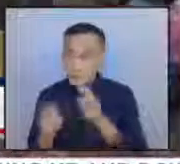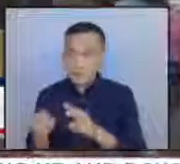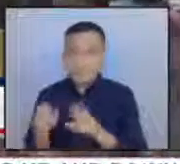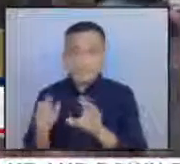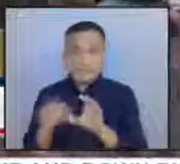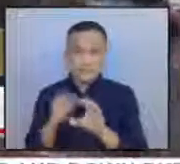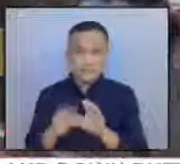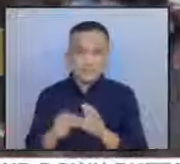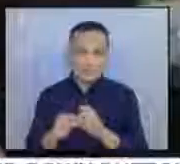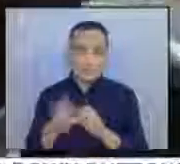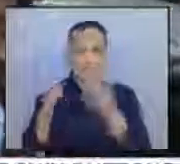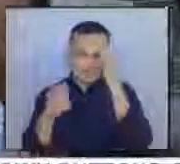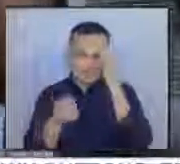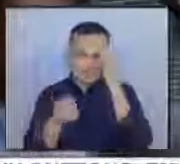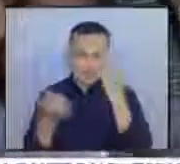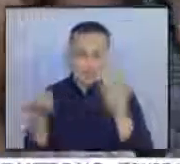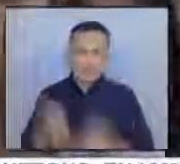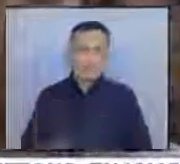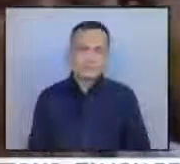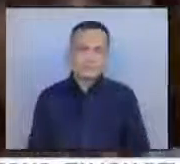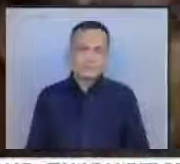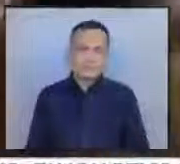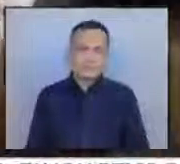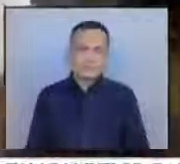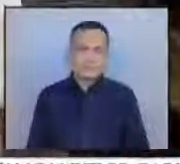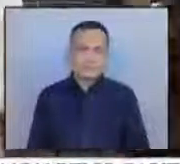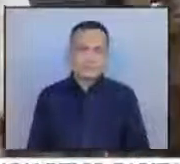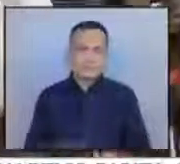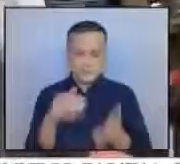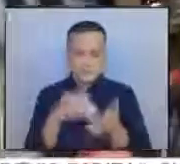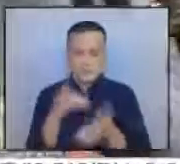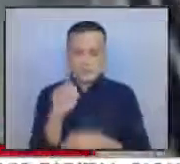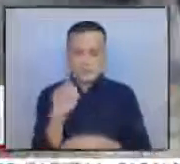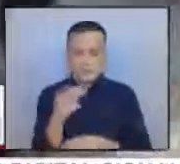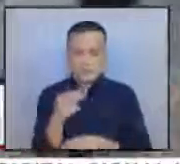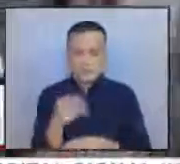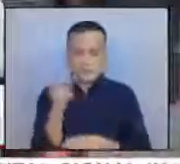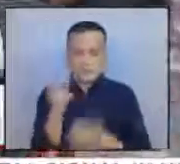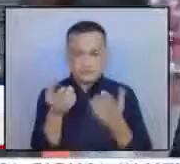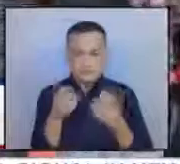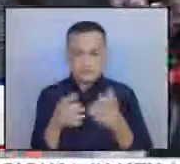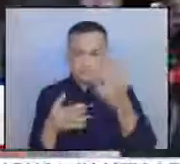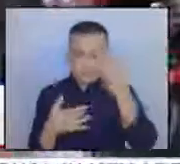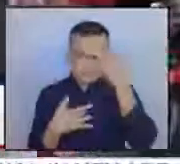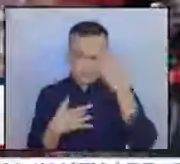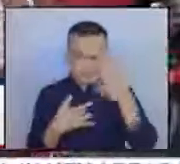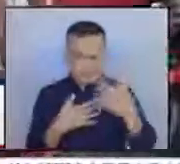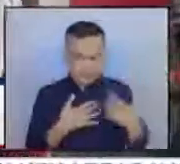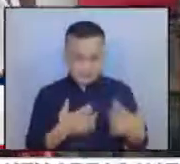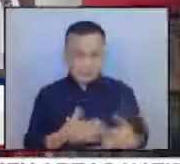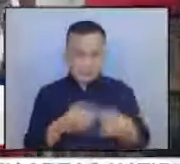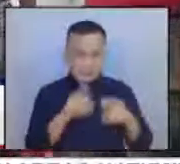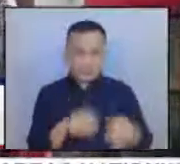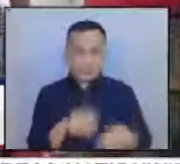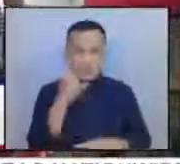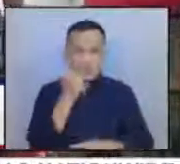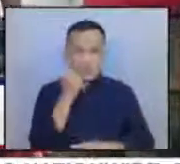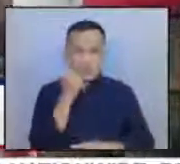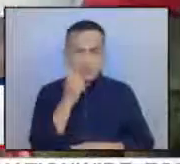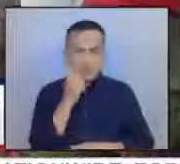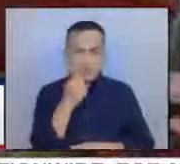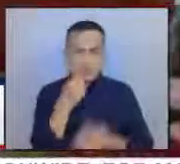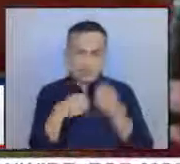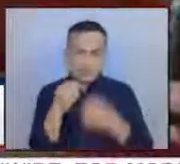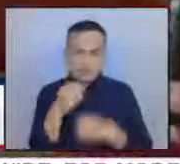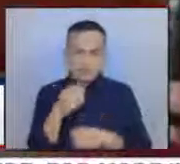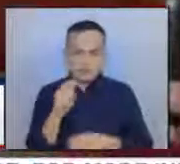doon. Sa pag-aaral ng DOH, mataas ang tsansang magkaroon ng sakit sa puso ang taong mahilig sa mga pagkaing mayroong trans